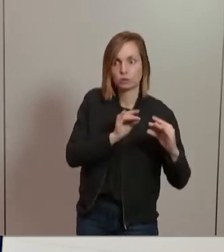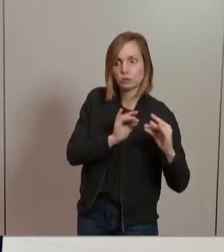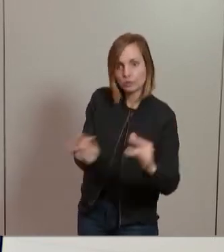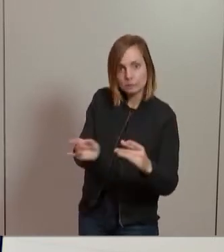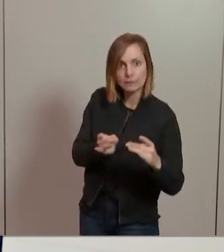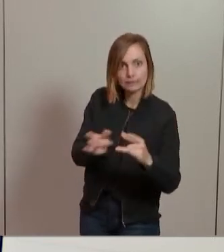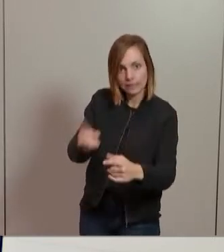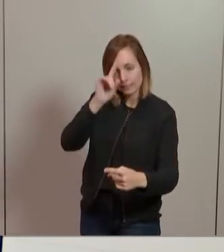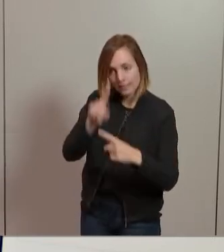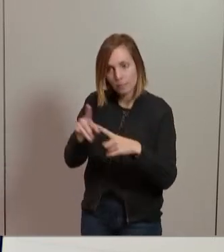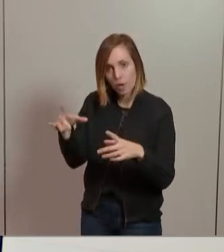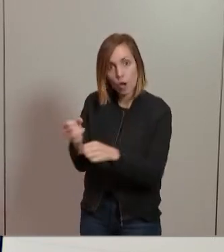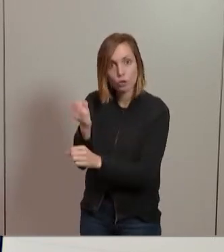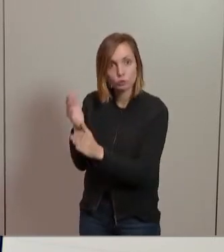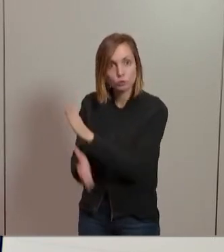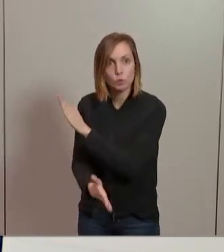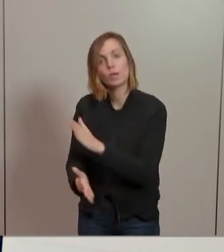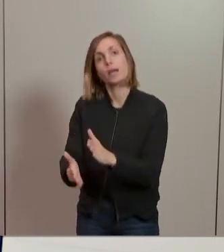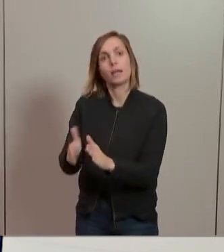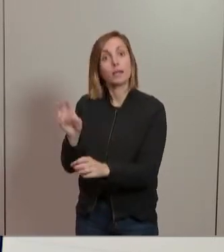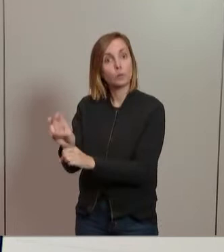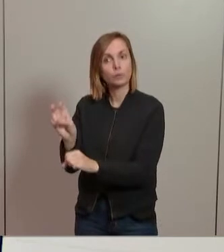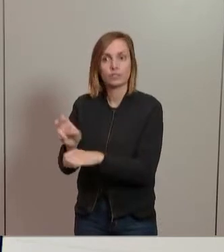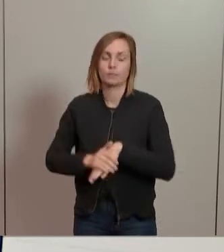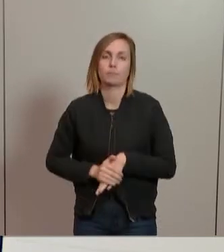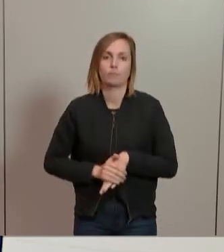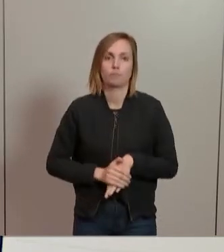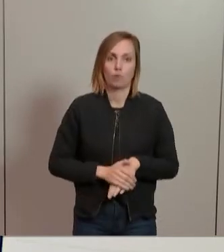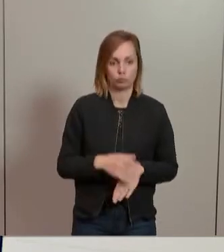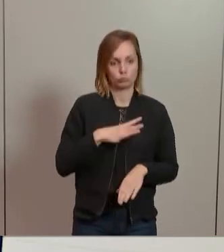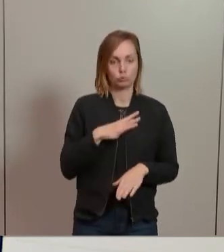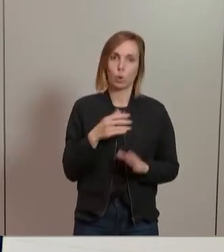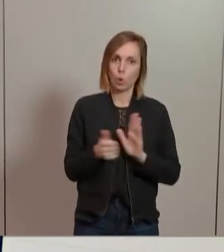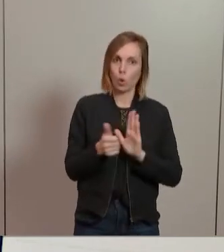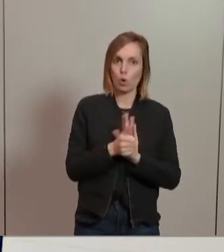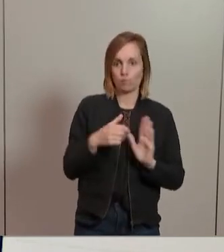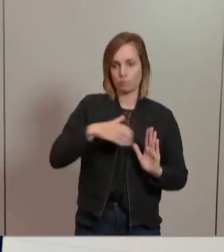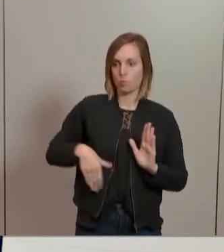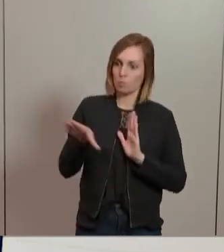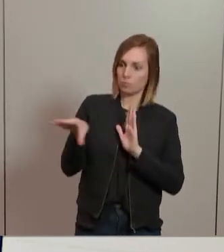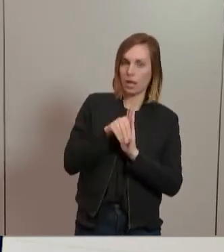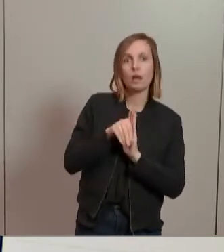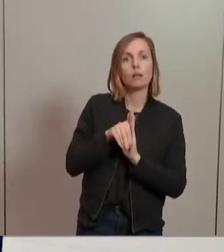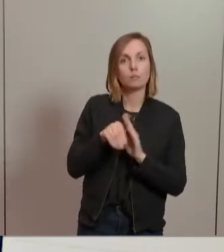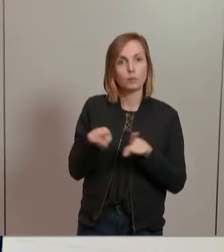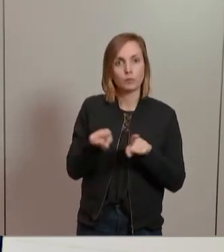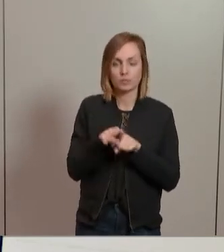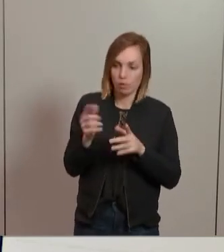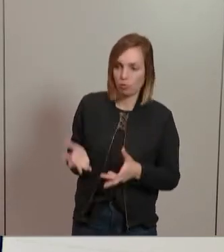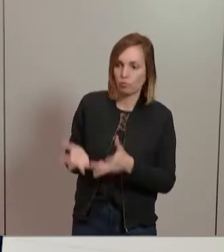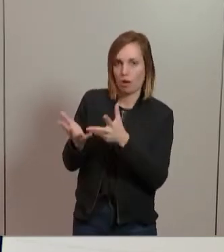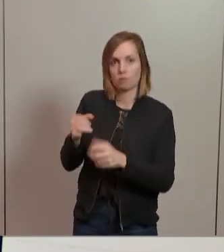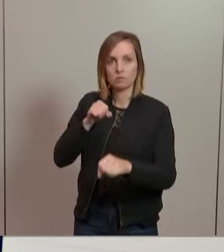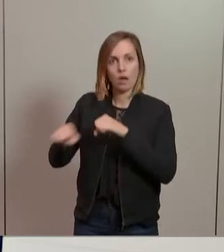écologiques et d'accompagner leurs projets. Au-delà de son devoir d'exemplarité, le rôle de la collectivité est d'encourager, de coordonner